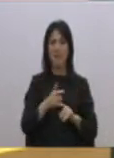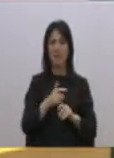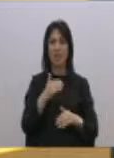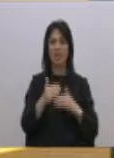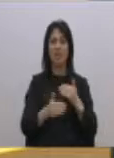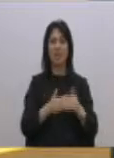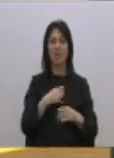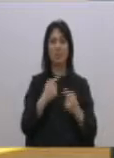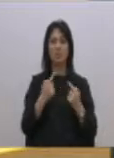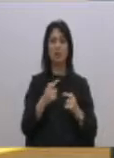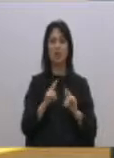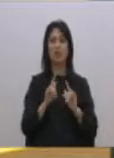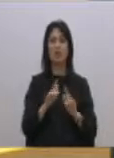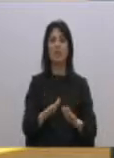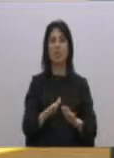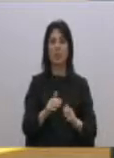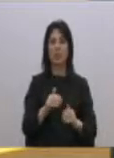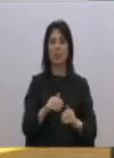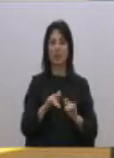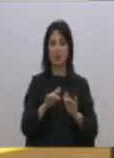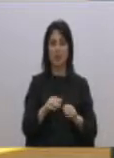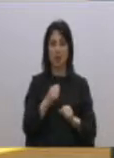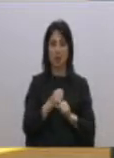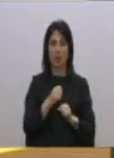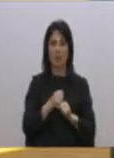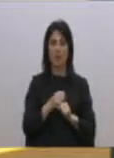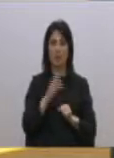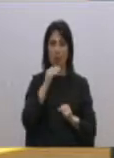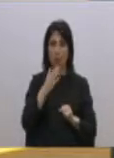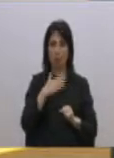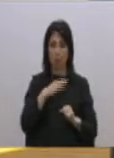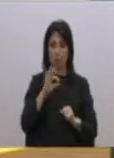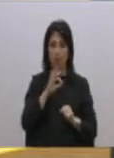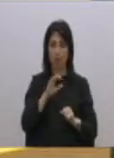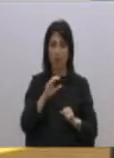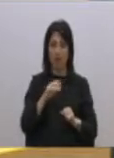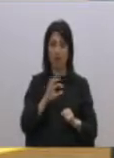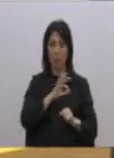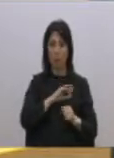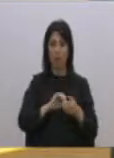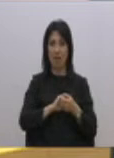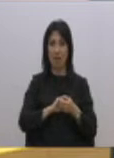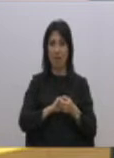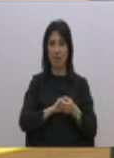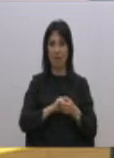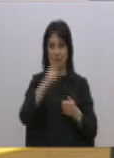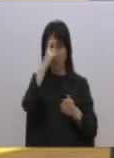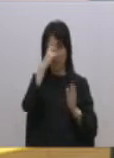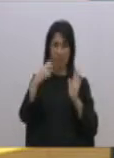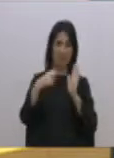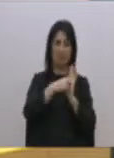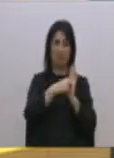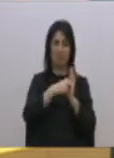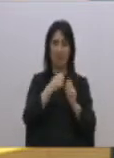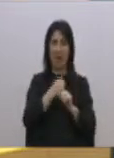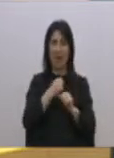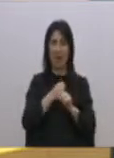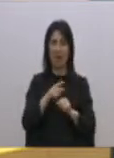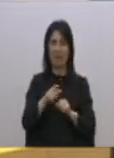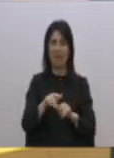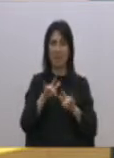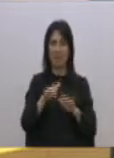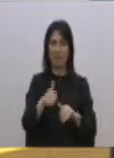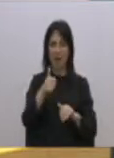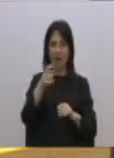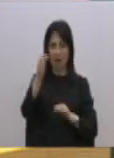წარმატებული და მნიშვნელოვანი საქმის წარმოებისთვის. და როცა ჩემზე ან საიაზე ნაცის იარლიკის ნიკერებას გადაწყვეტ, აი ეს საქმე